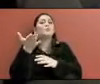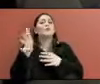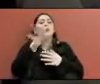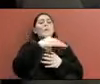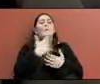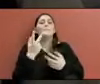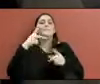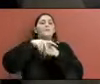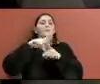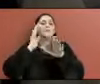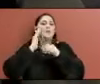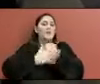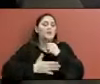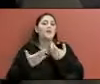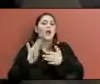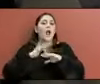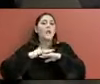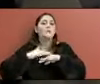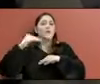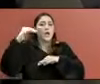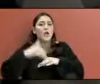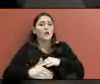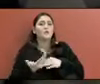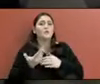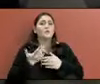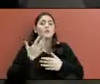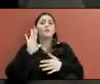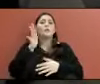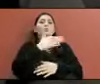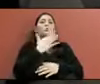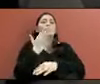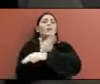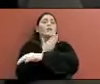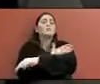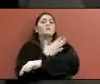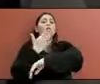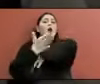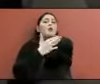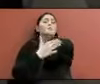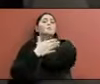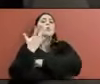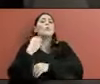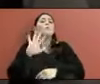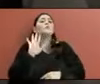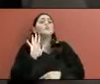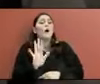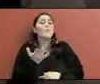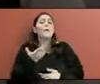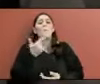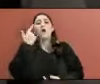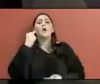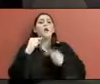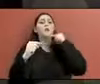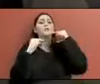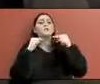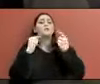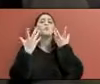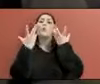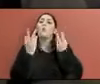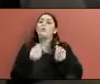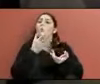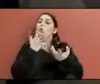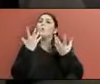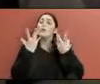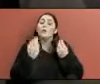elimizden geldiğince, tabii ki tüm vatandaşlarımıza hizmet edemiyoruz ama belki aksayan yönlerimiz oluyordur. Elimizden